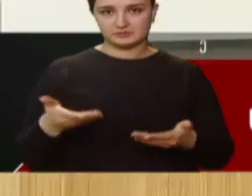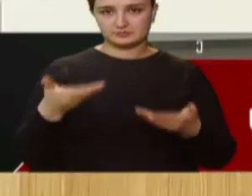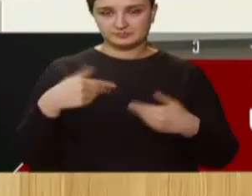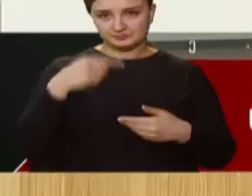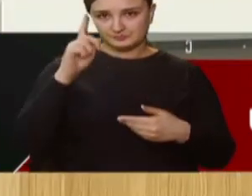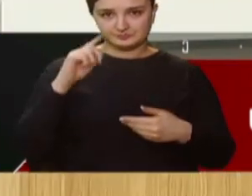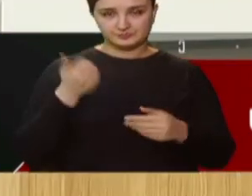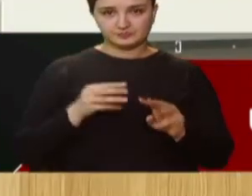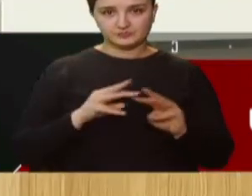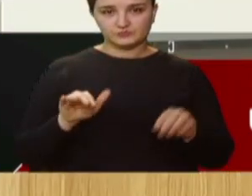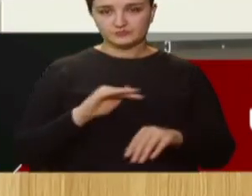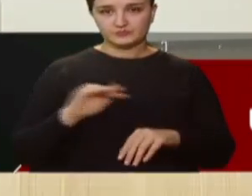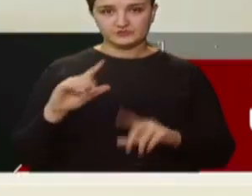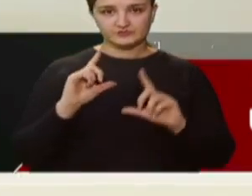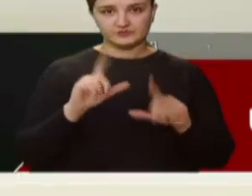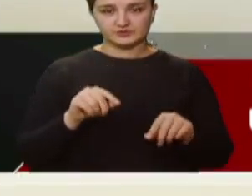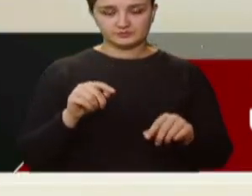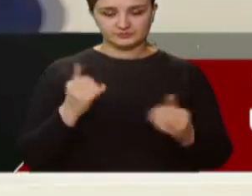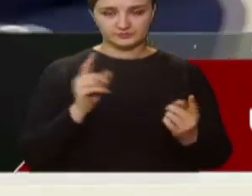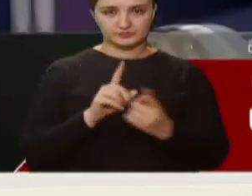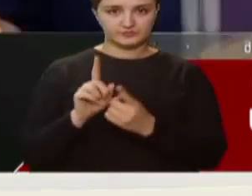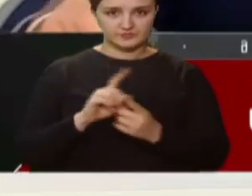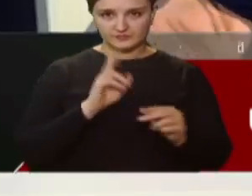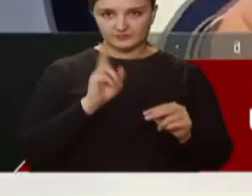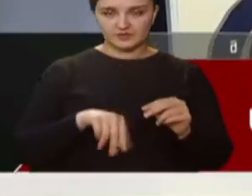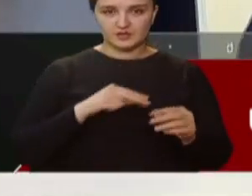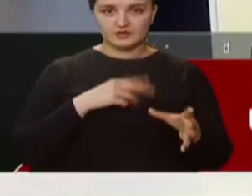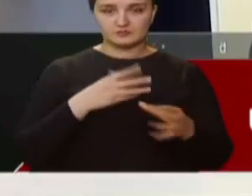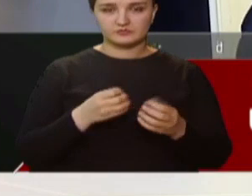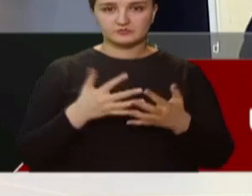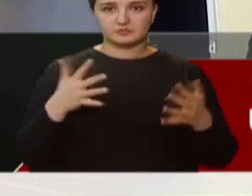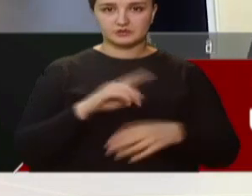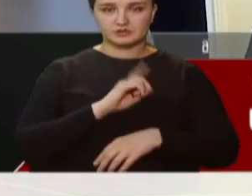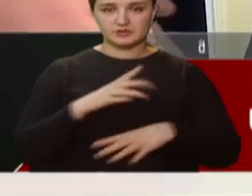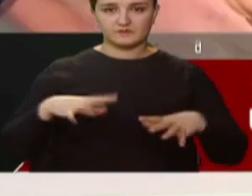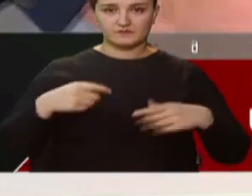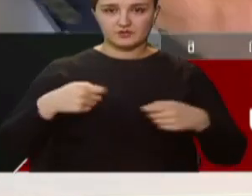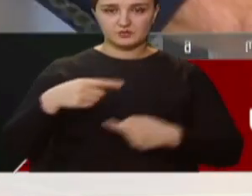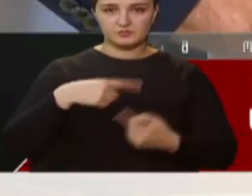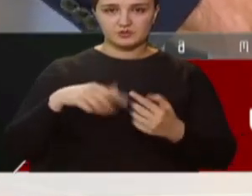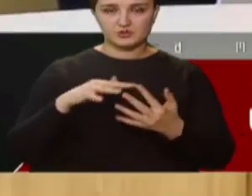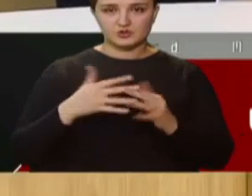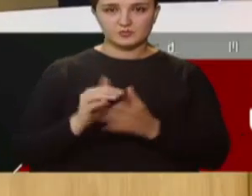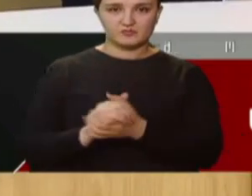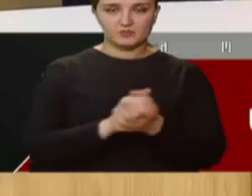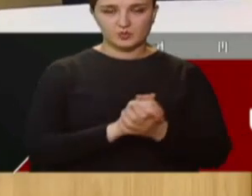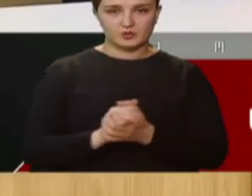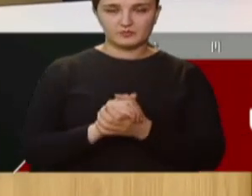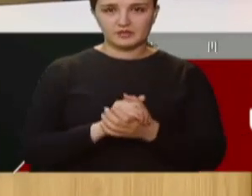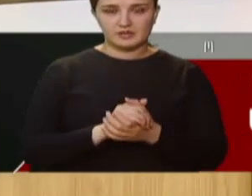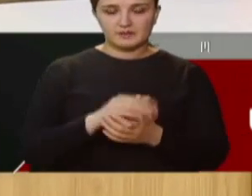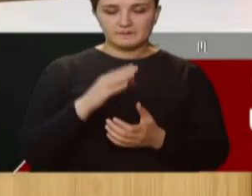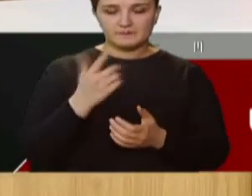აზერბაიჯანის პრემიერმა ოფიციალური ვიზიტი დღეს დაასრულა. თანამშრომლობის კიდევ უფრო მეტად გაღრმავება ვაჭრობის, ბიზნესის, სოფლის მეურნეობისა და